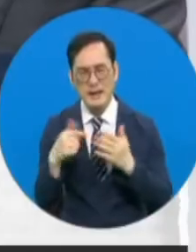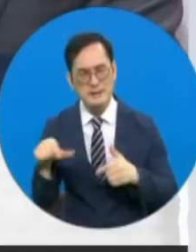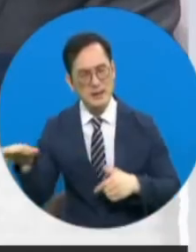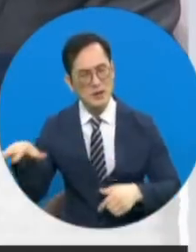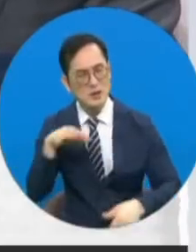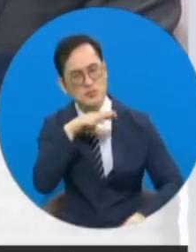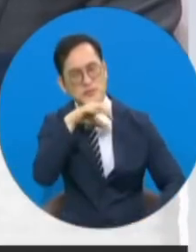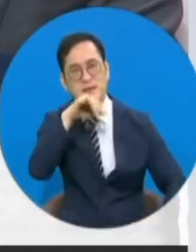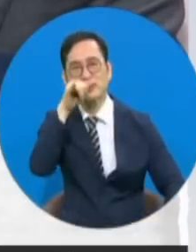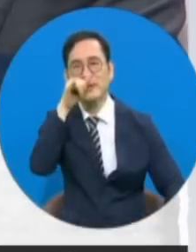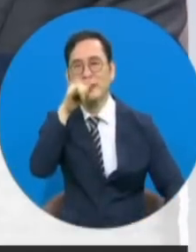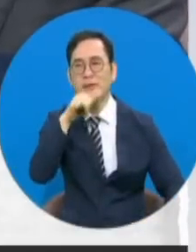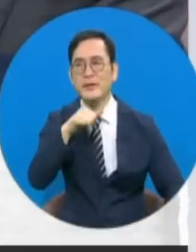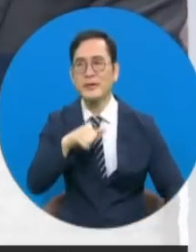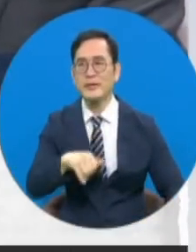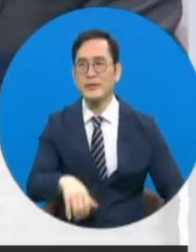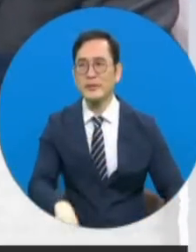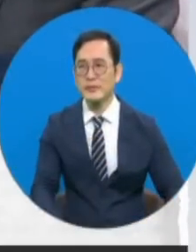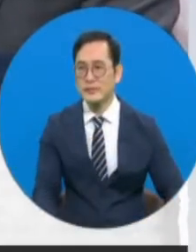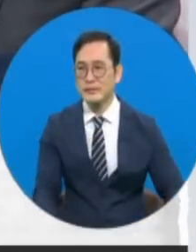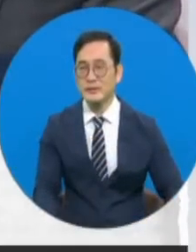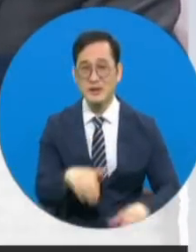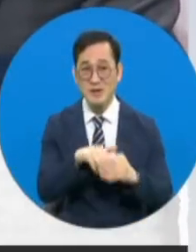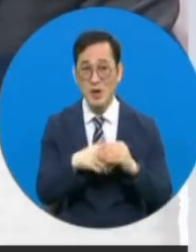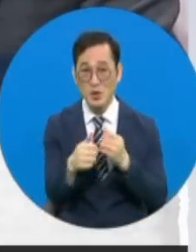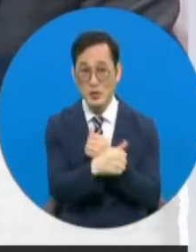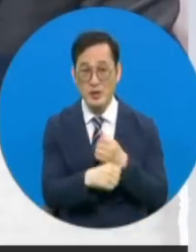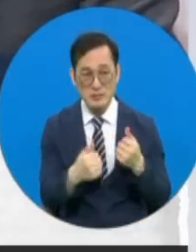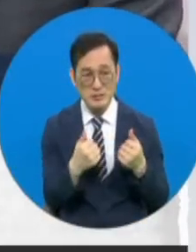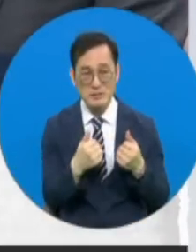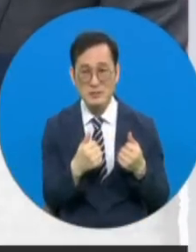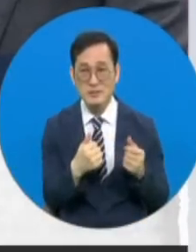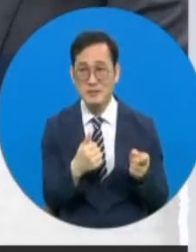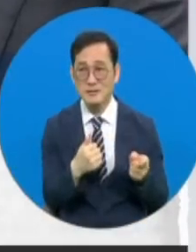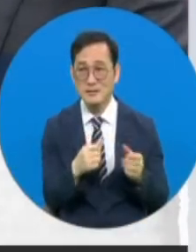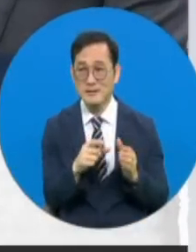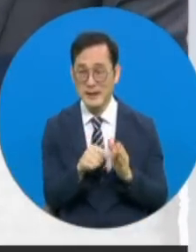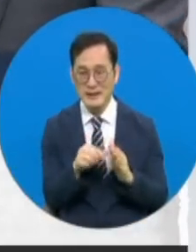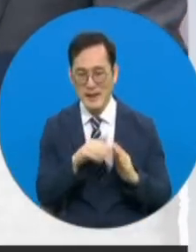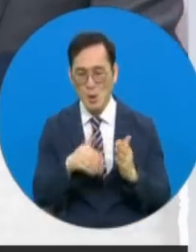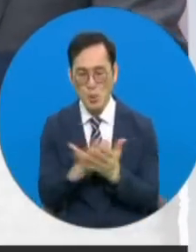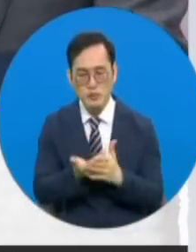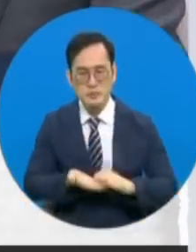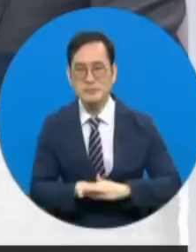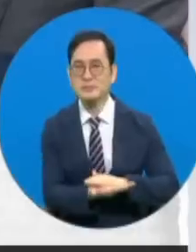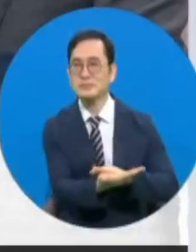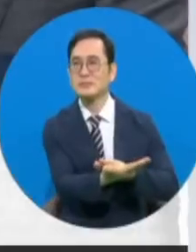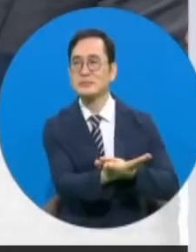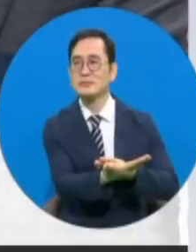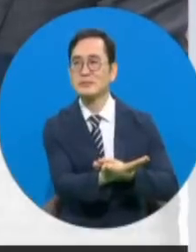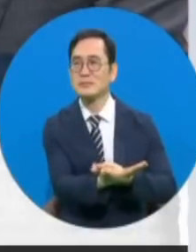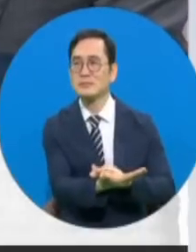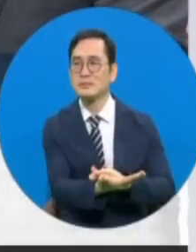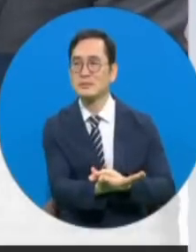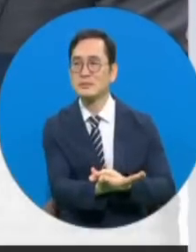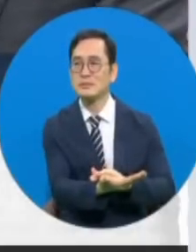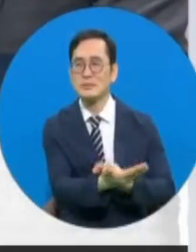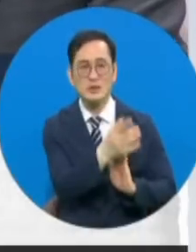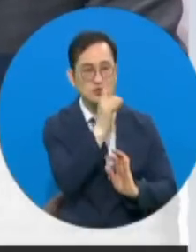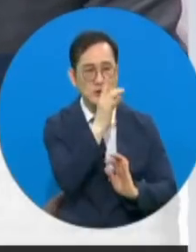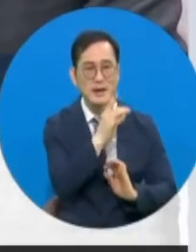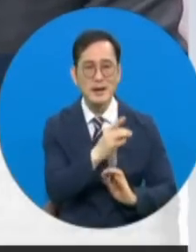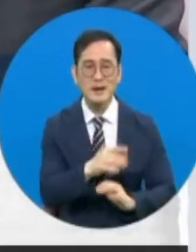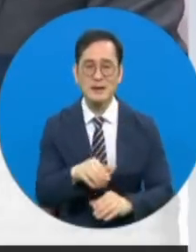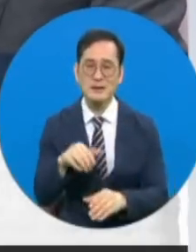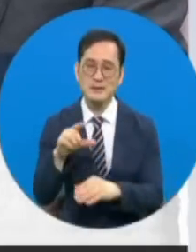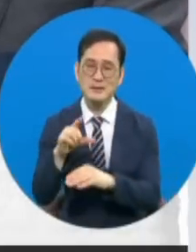절대 선관위 할 때는 전화로만 하지 않습니다 공문으로 합니다 왜냐하면 지방선관이와 중앙선관위가 입장이